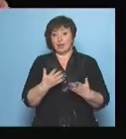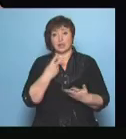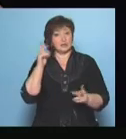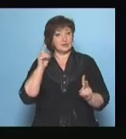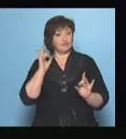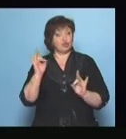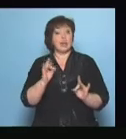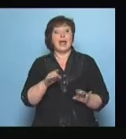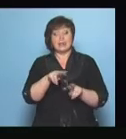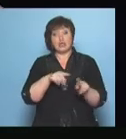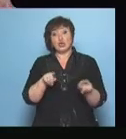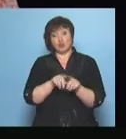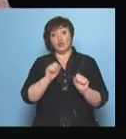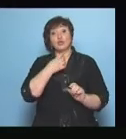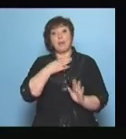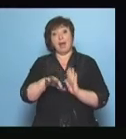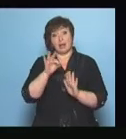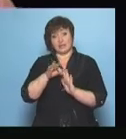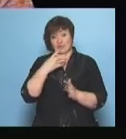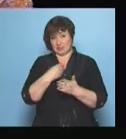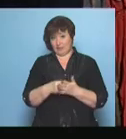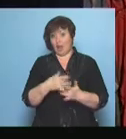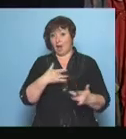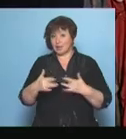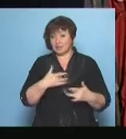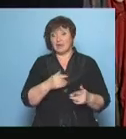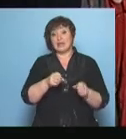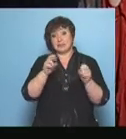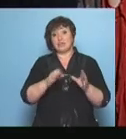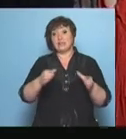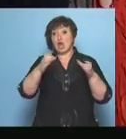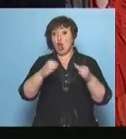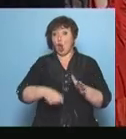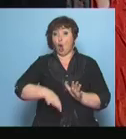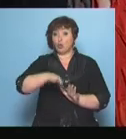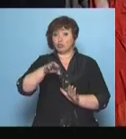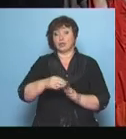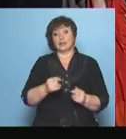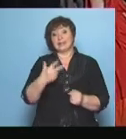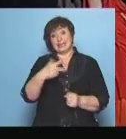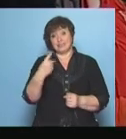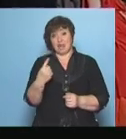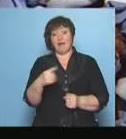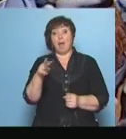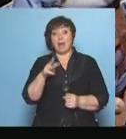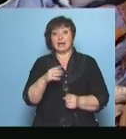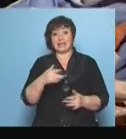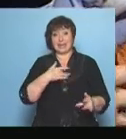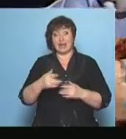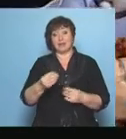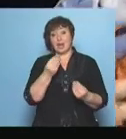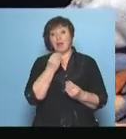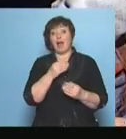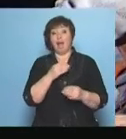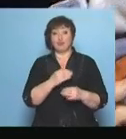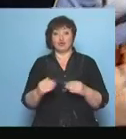тоже смогут проголосовать за своих любимых артистов. Для этого поставят специальные урны. Имена победителя объявят 31 марта на театральном капустнике.